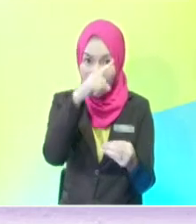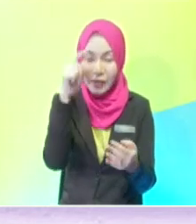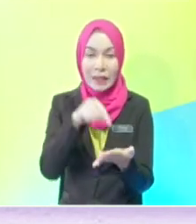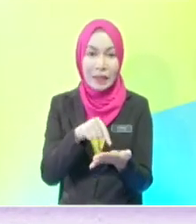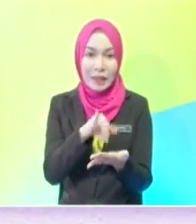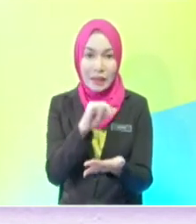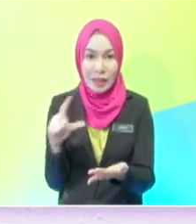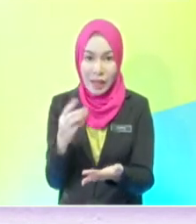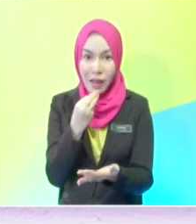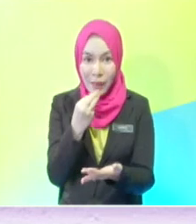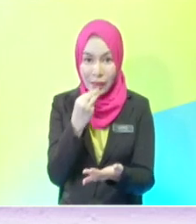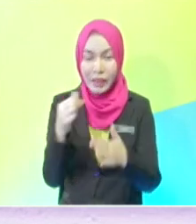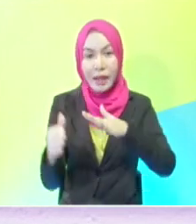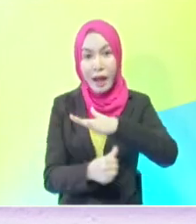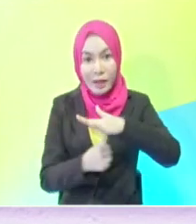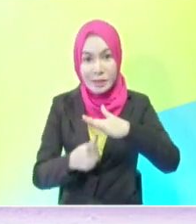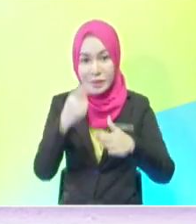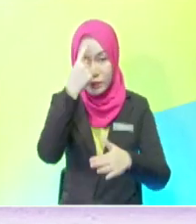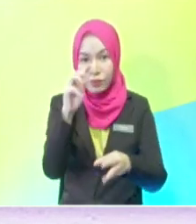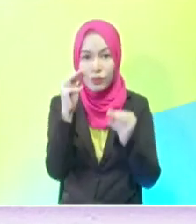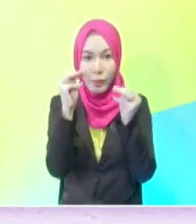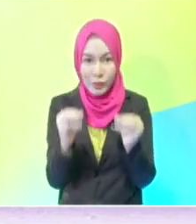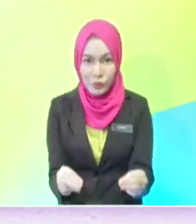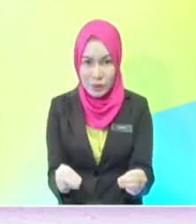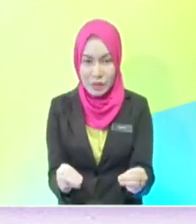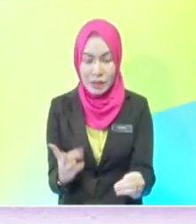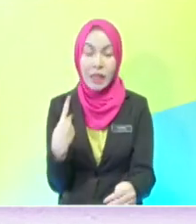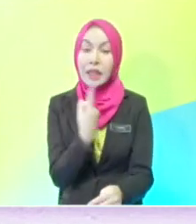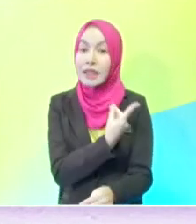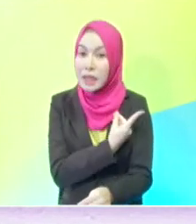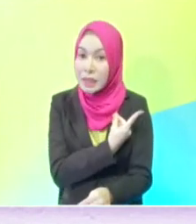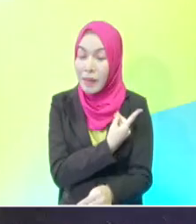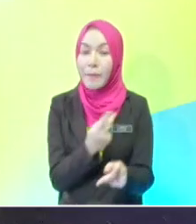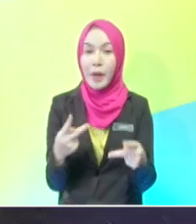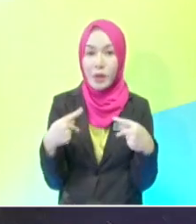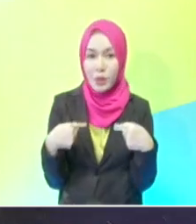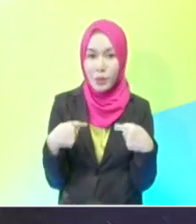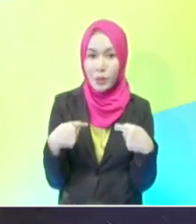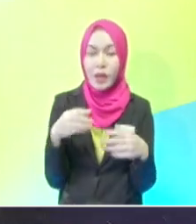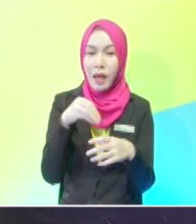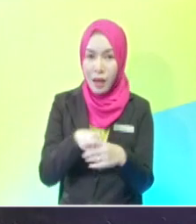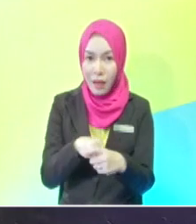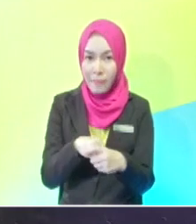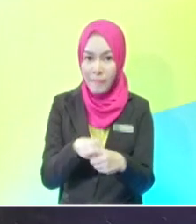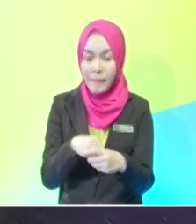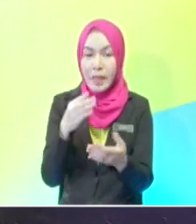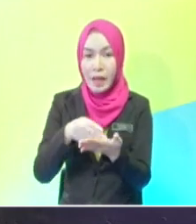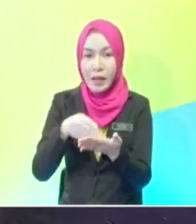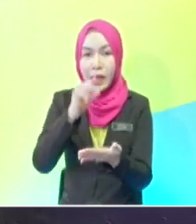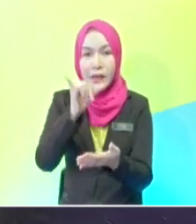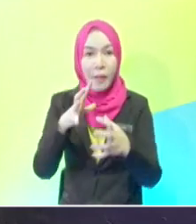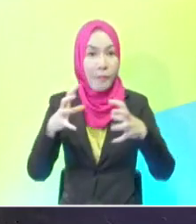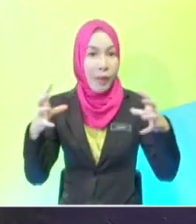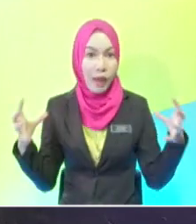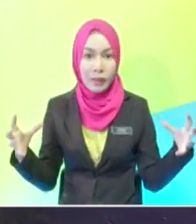makanan-makanan ini kita perlu pada quantity yang banyak jadi teknologi genetik atau